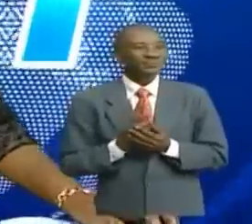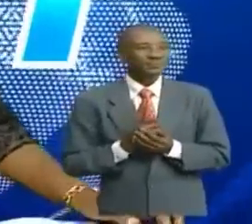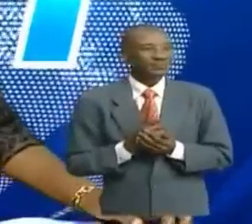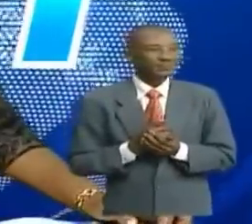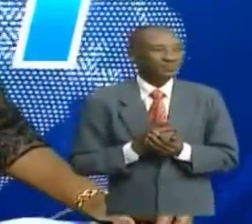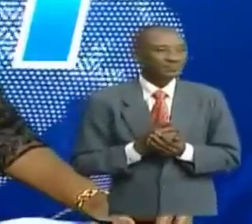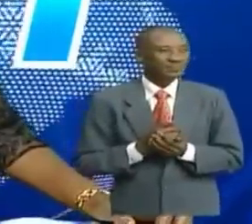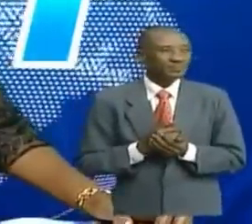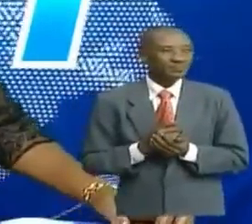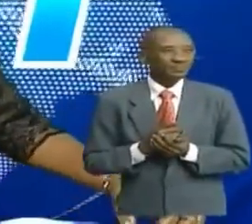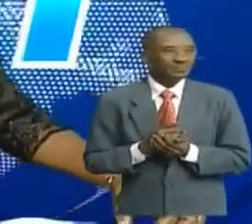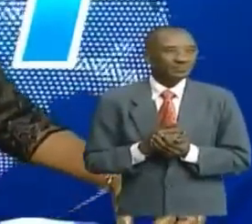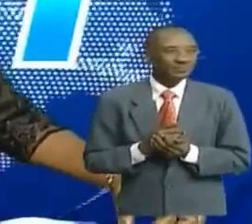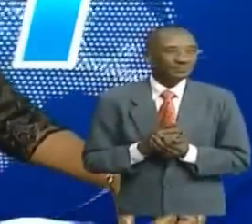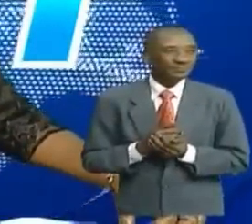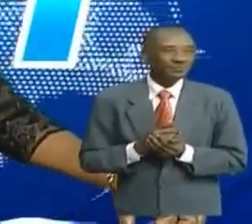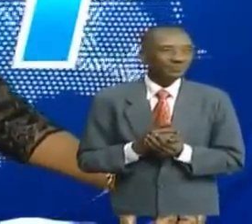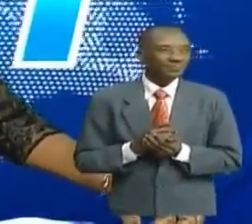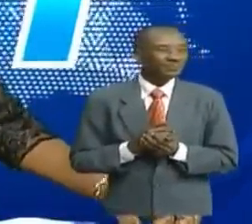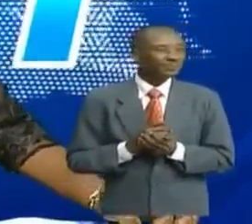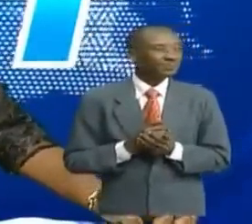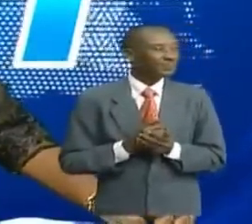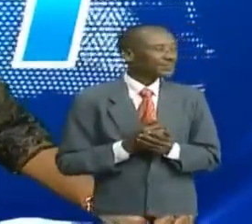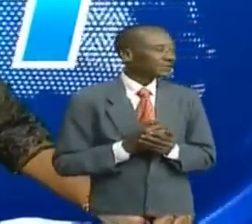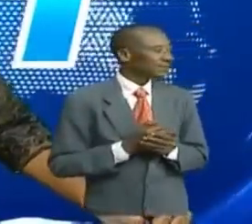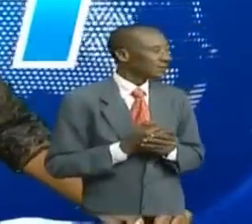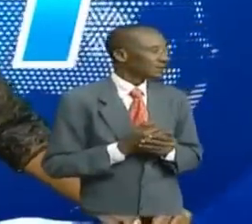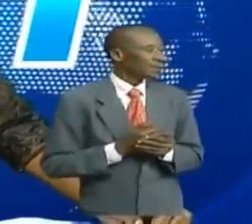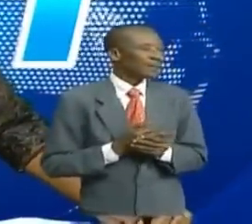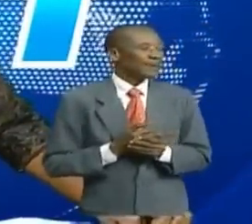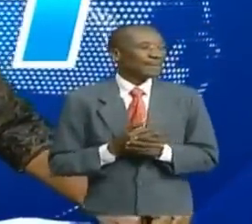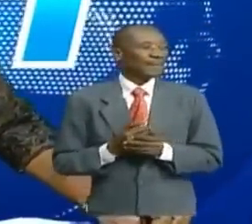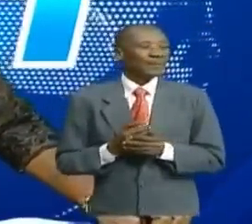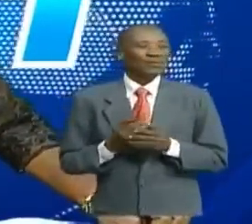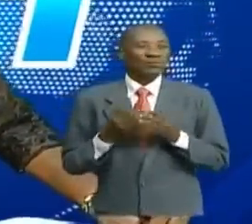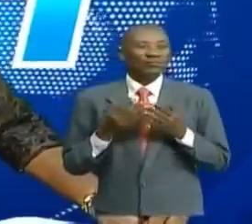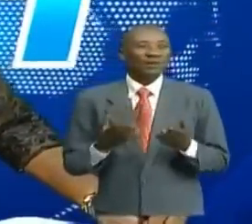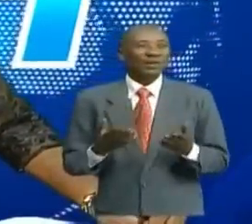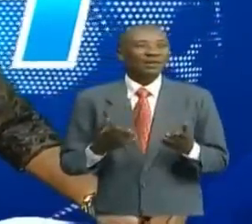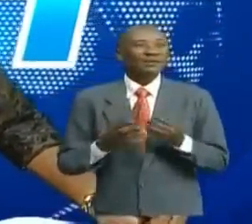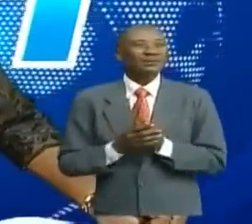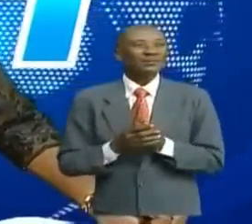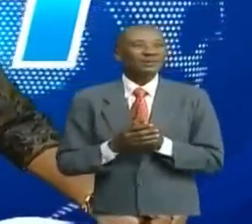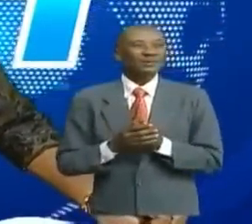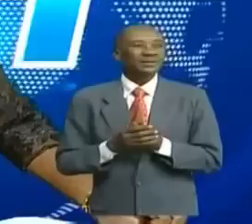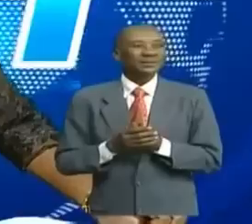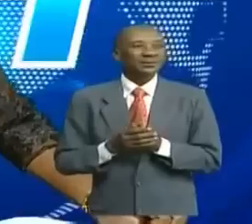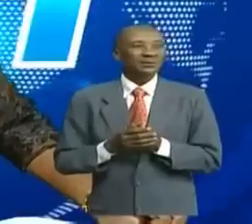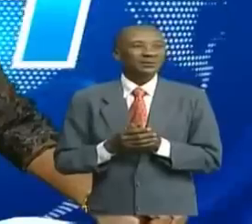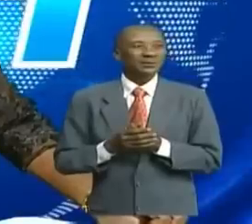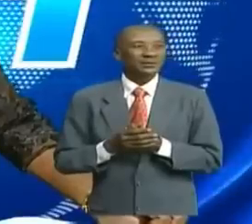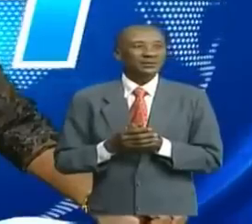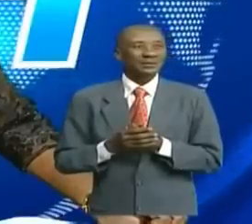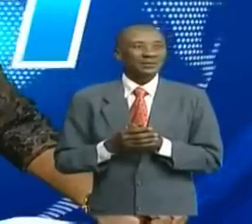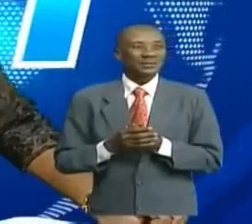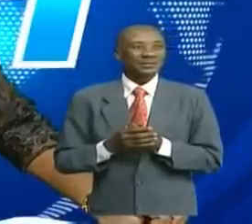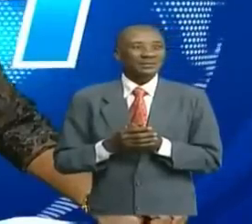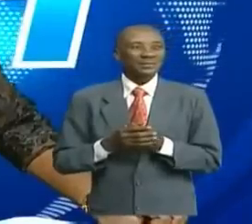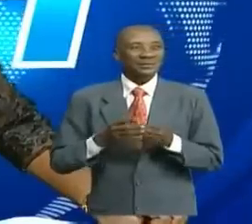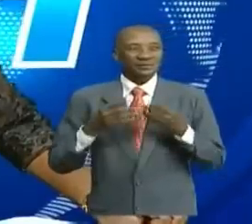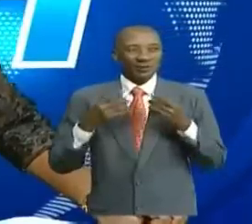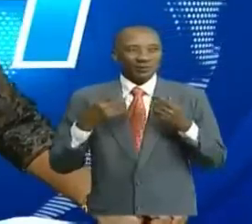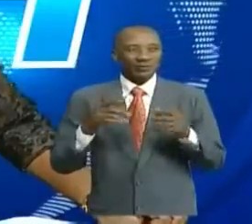Les résolutions courageuses prises par les instances du parti UDPS pour redonner un second mandat au président Félix-Antoine